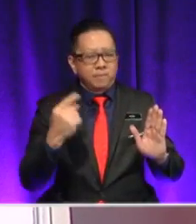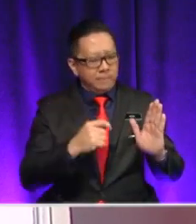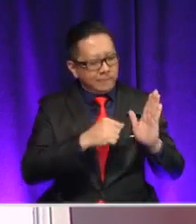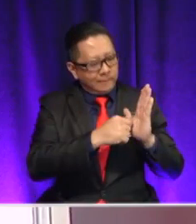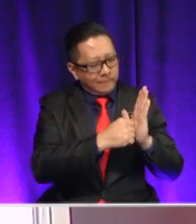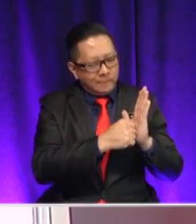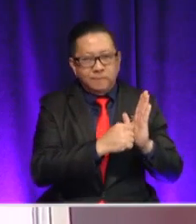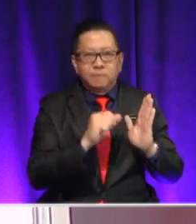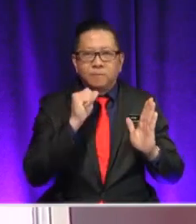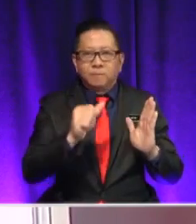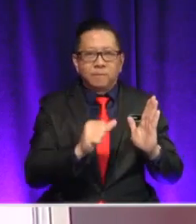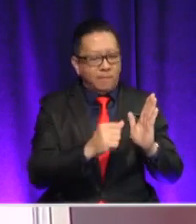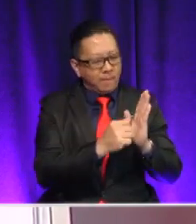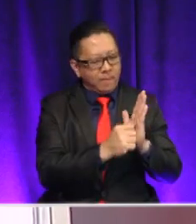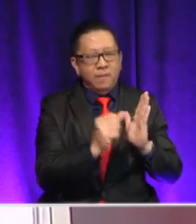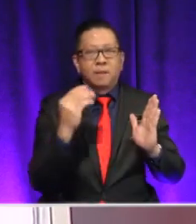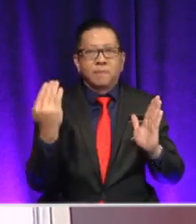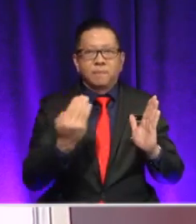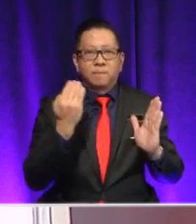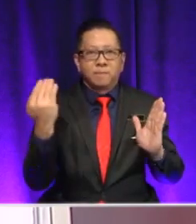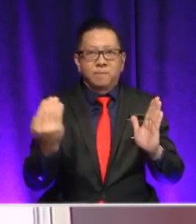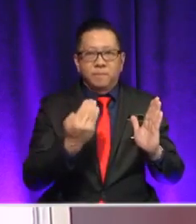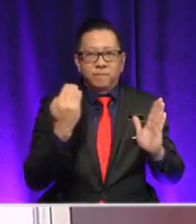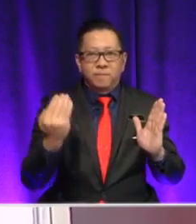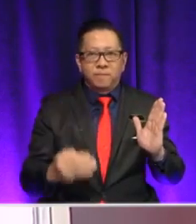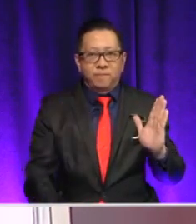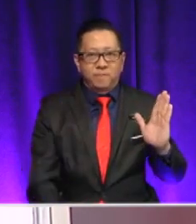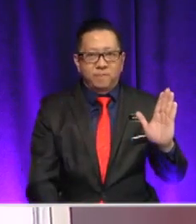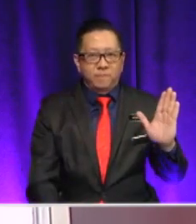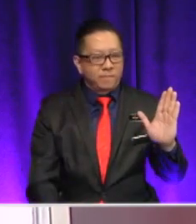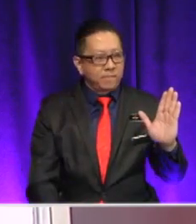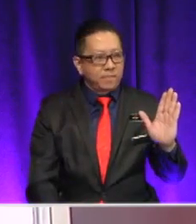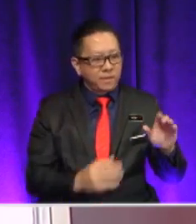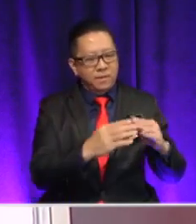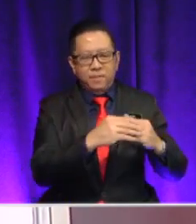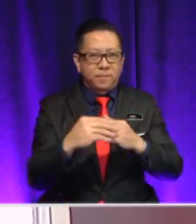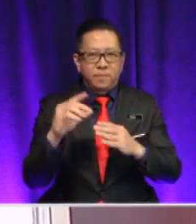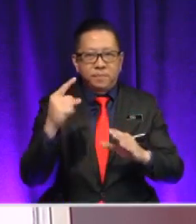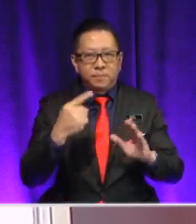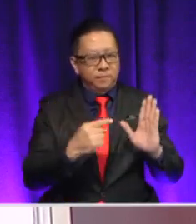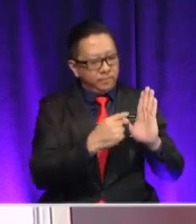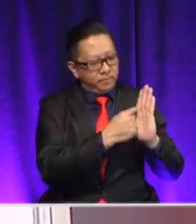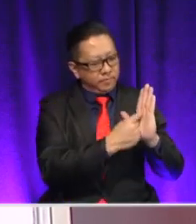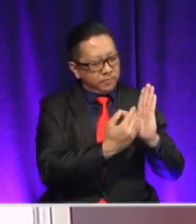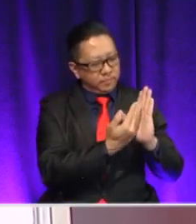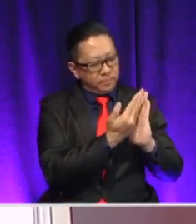tuh adalah sebagai satu untuk kita untuk membuat